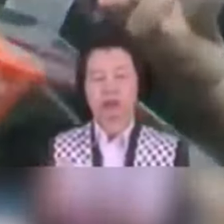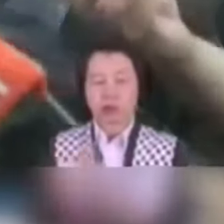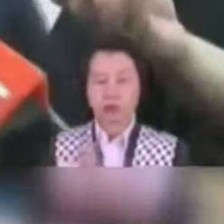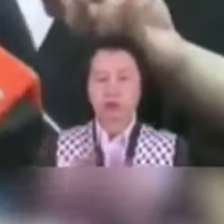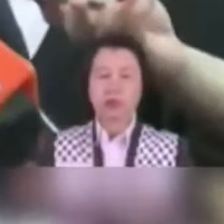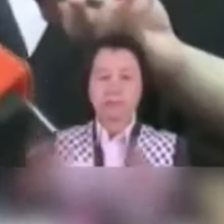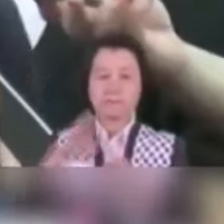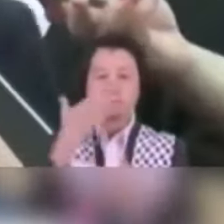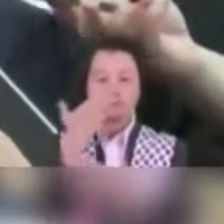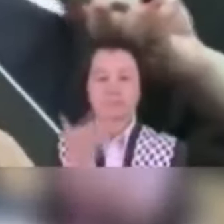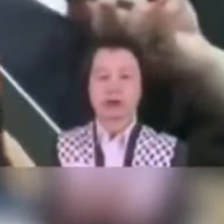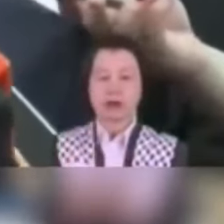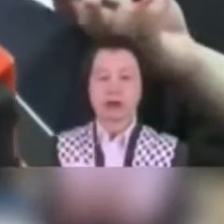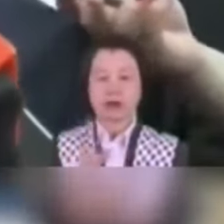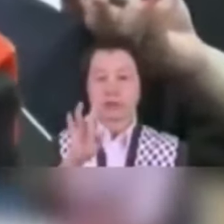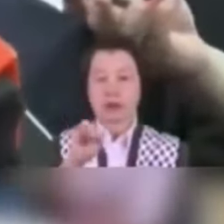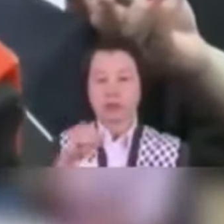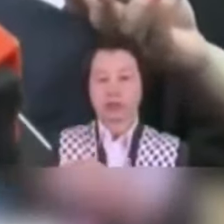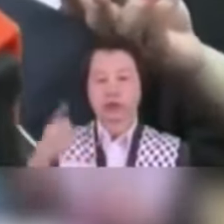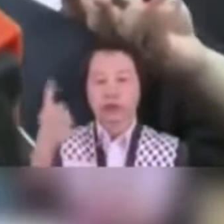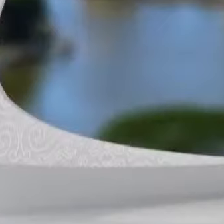ganti berpangai pemar